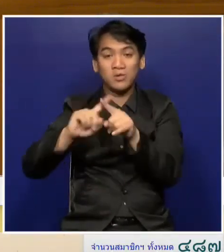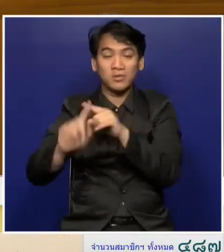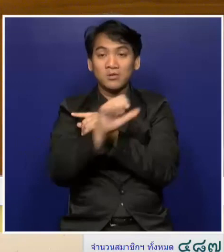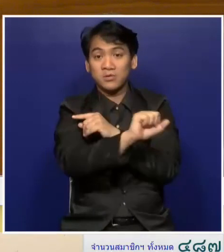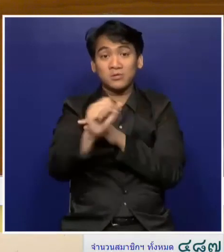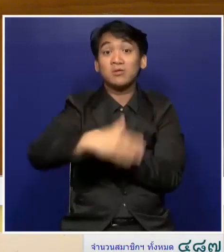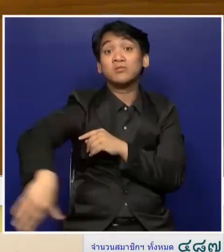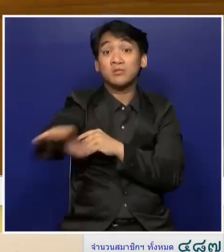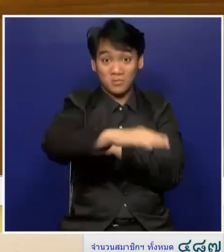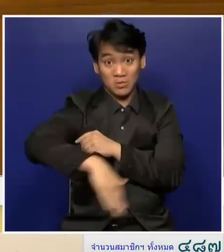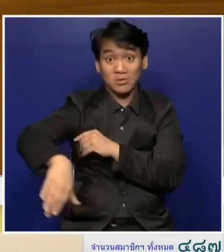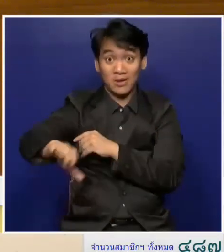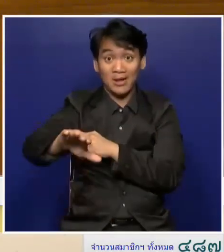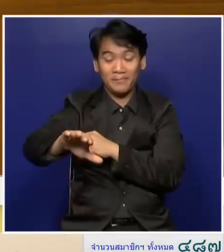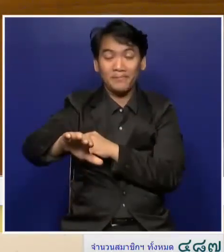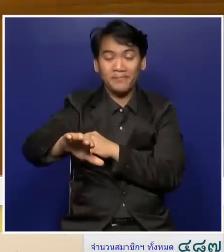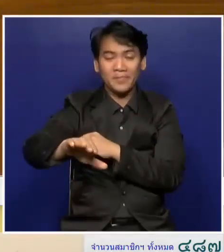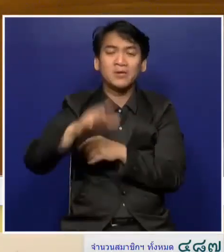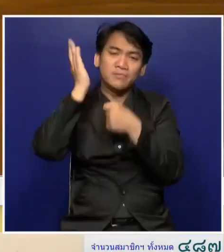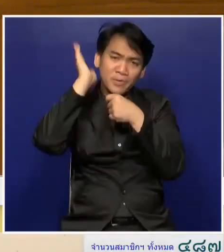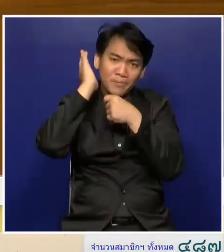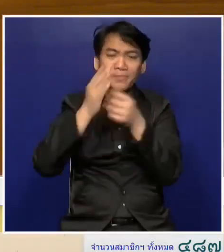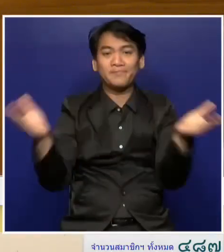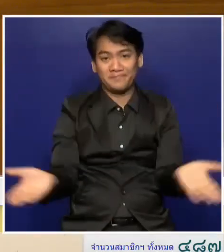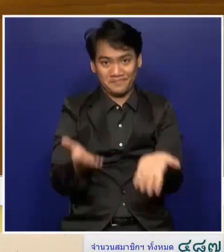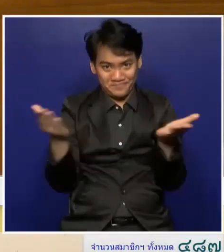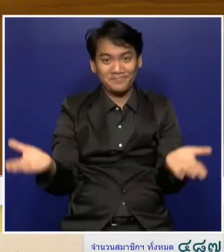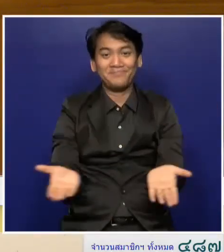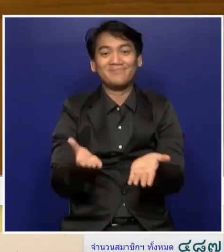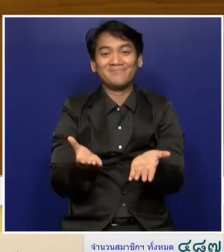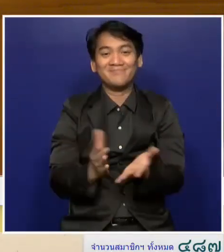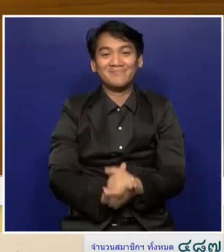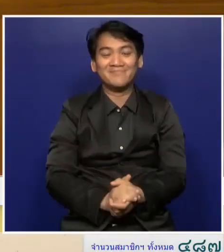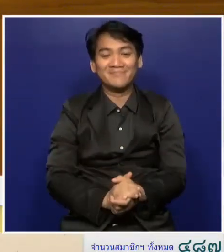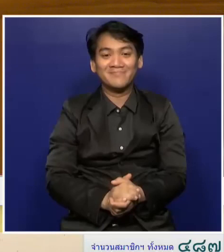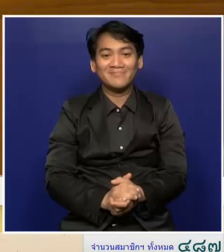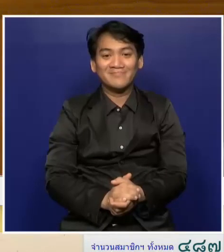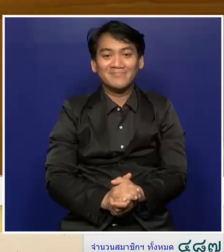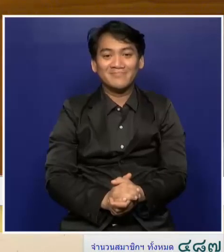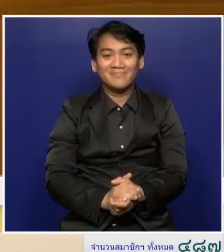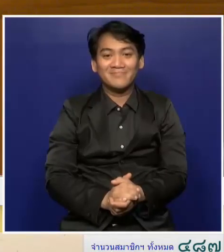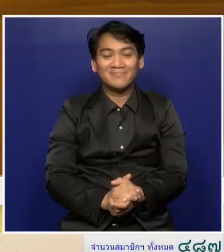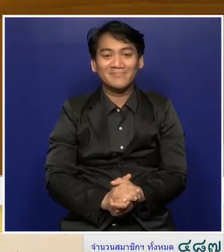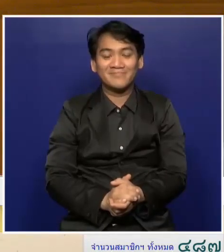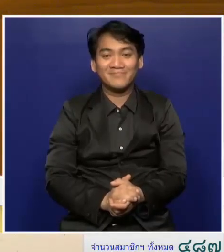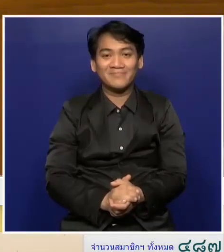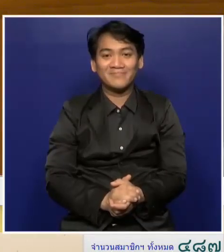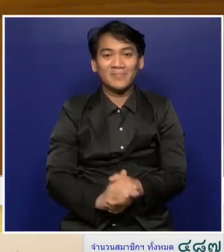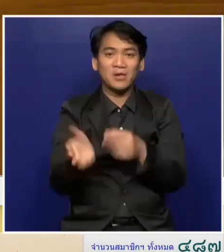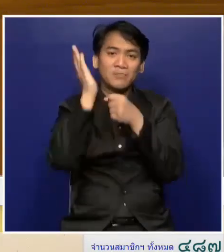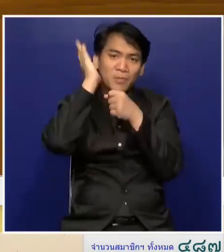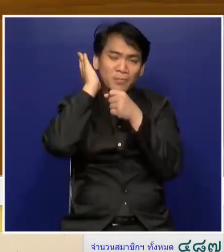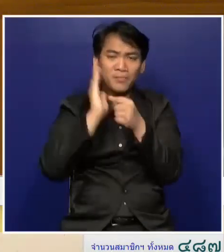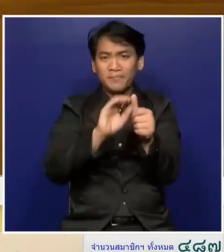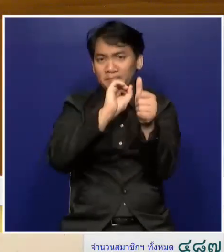็ได้อภิปรายสนับสนุน เกือบทั้งหมดและก็ให้คำชี้แนะใน